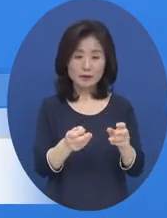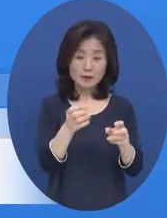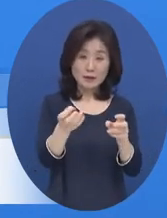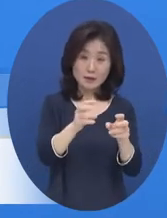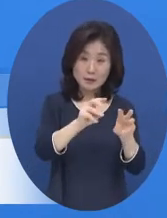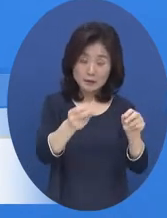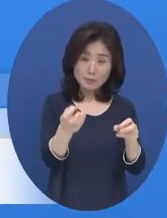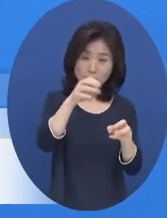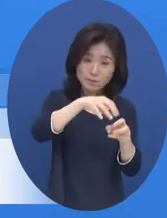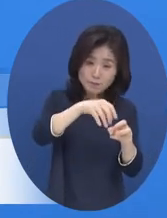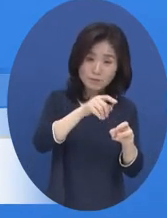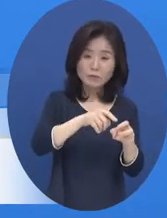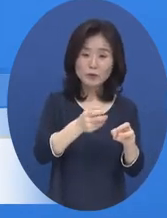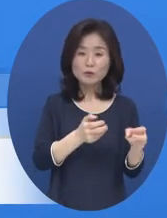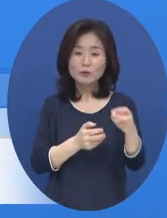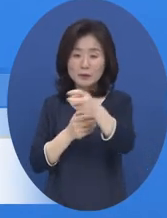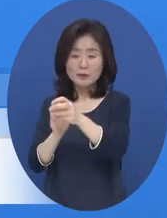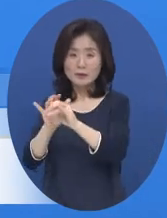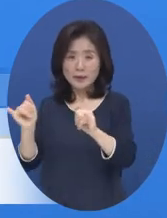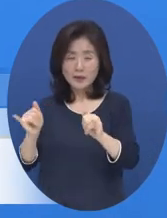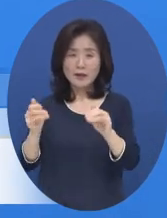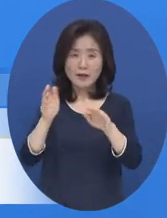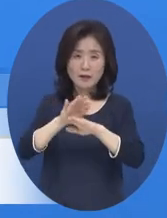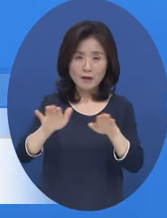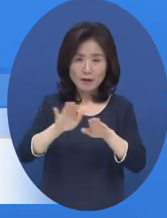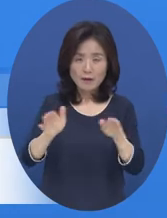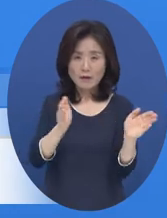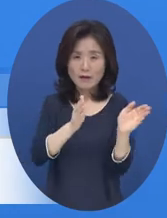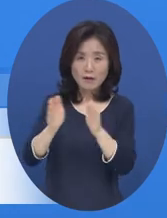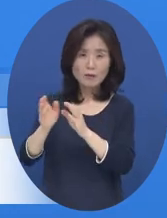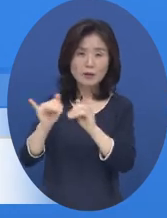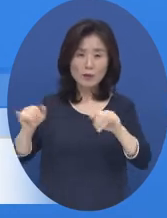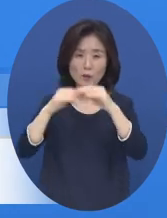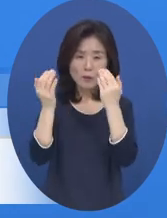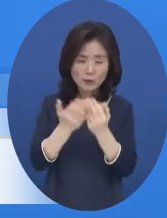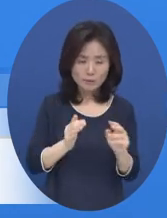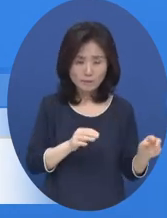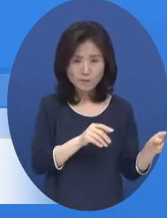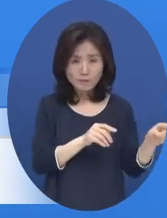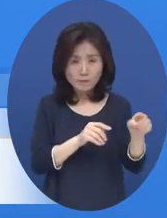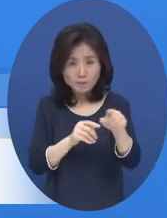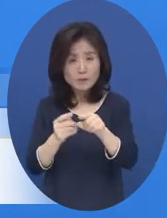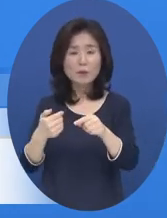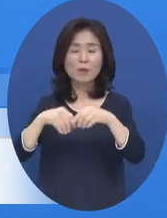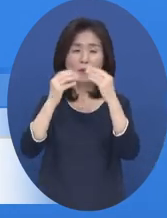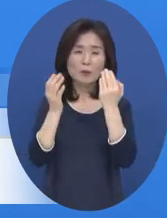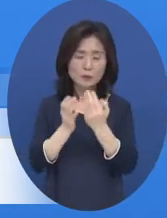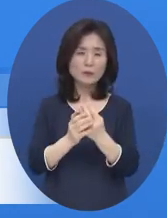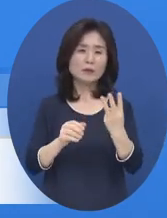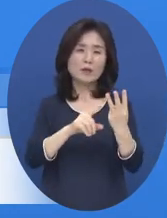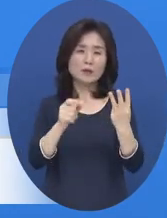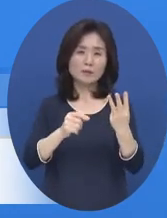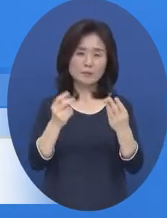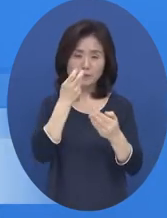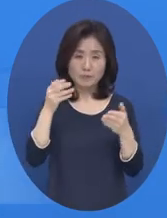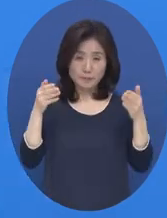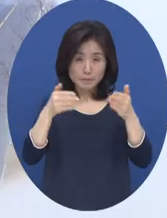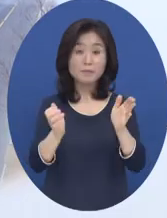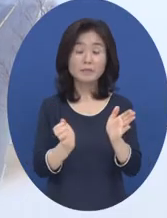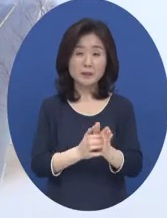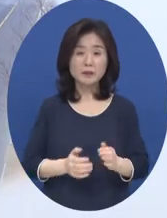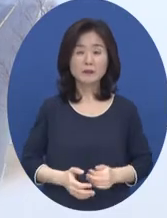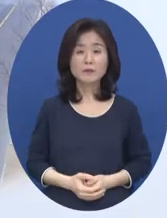운반자, 처리업자로 이어지는 폐기물 모든 경로에 대하여 3월 한 달간 집중 수사를